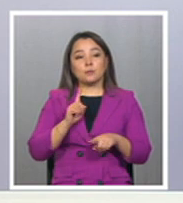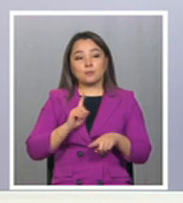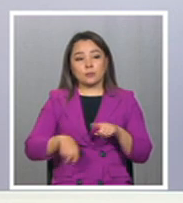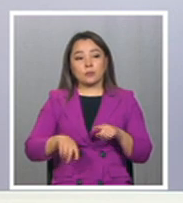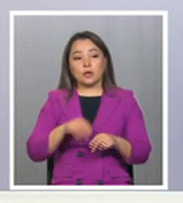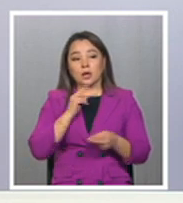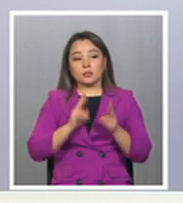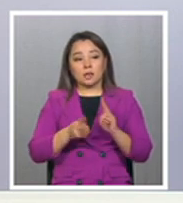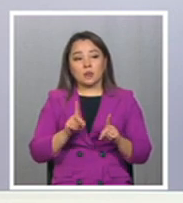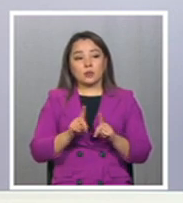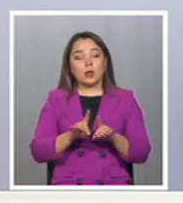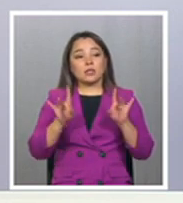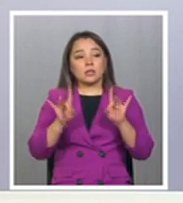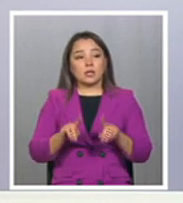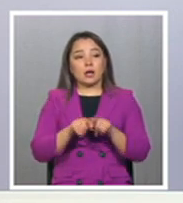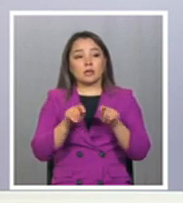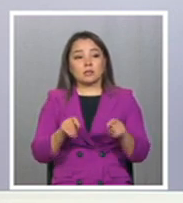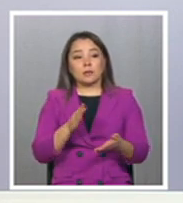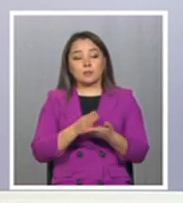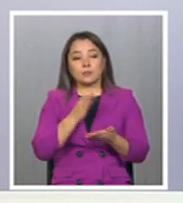дайындайтын ресторан ашқан.